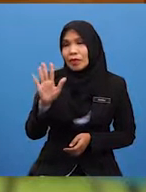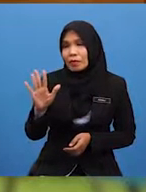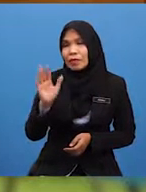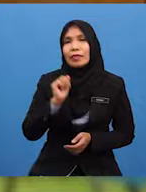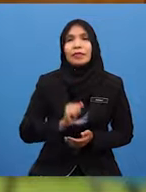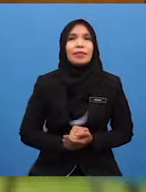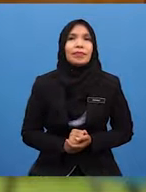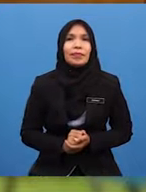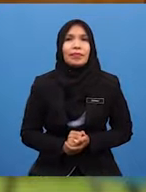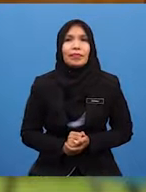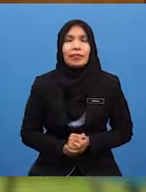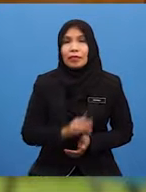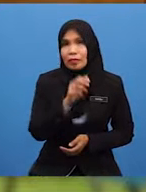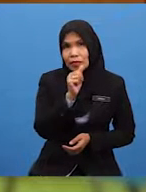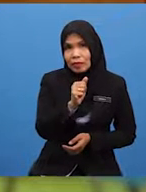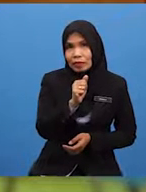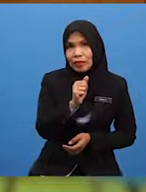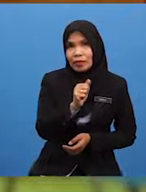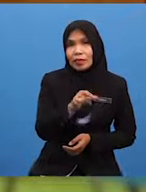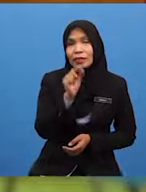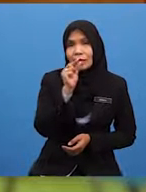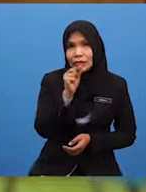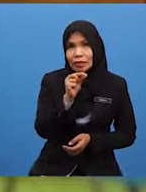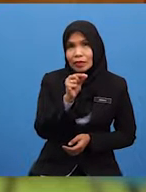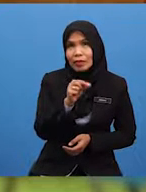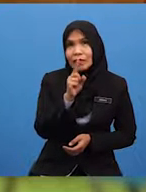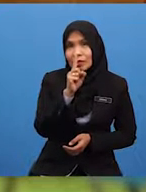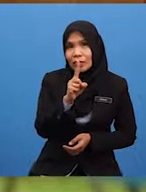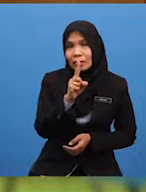2, 4, 5. E, titik 1.